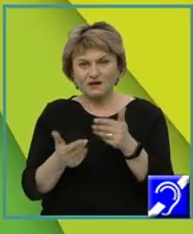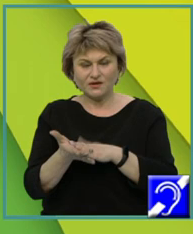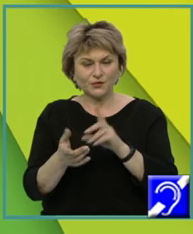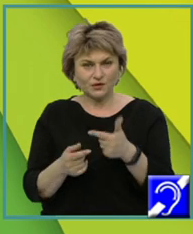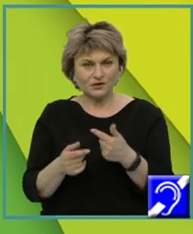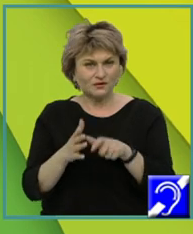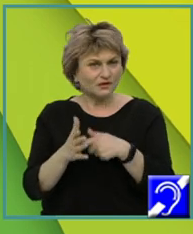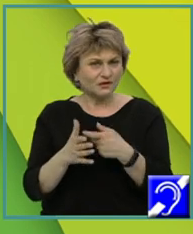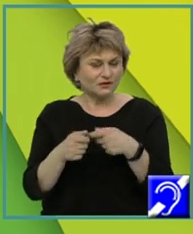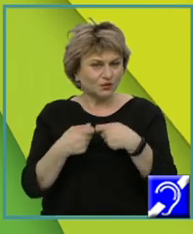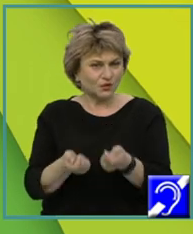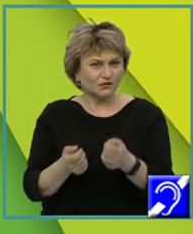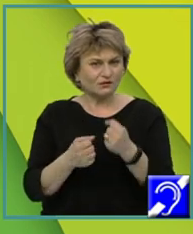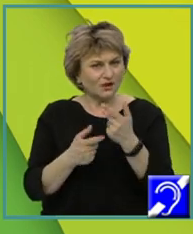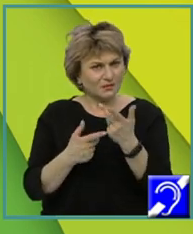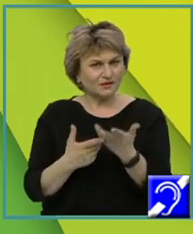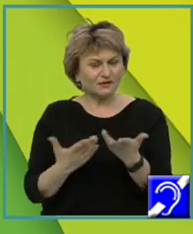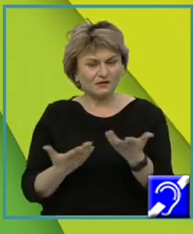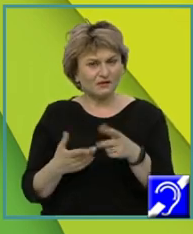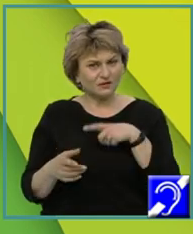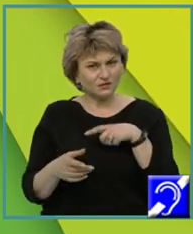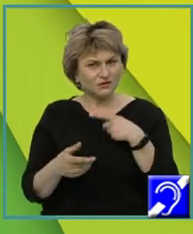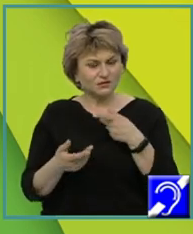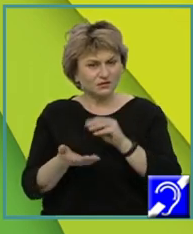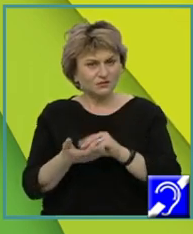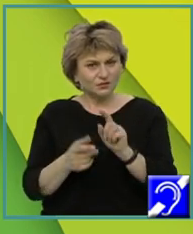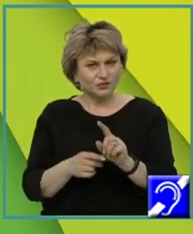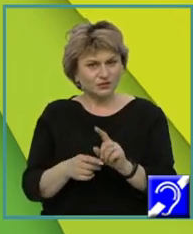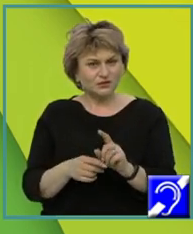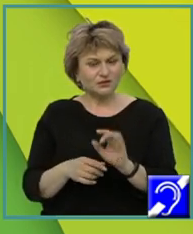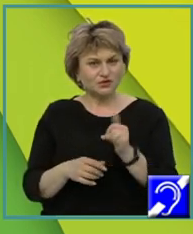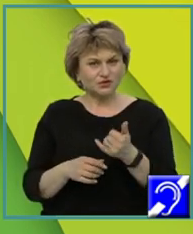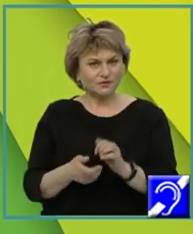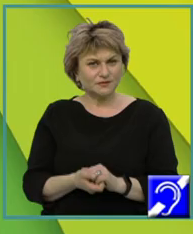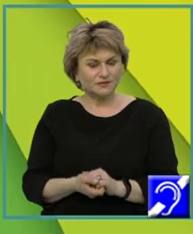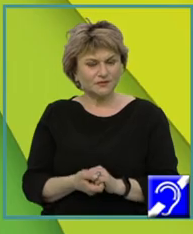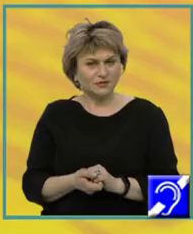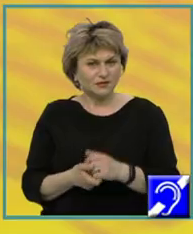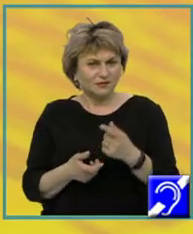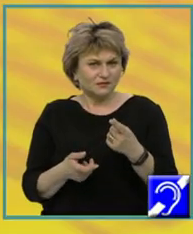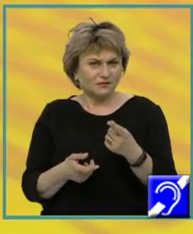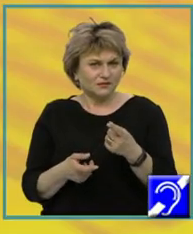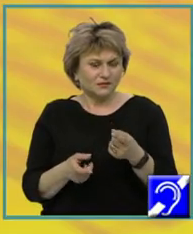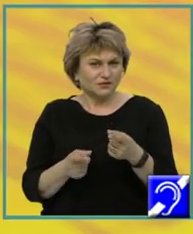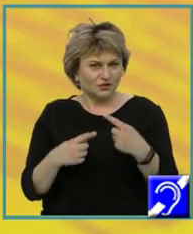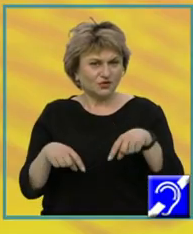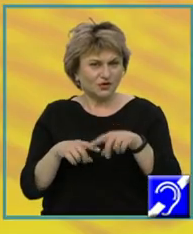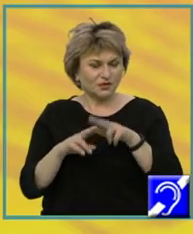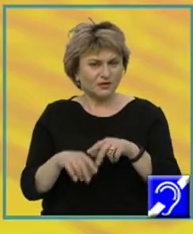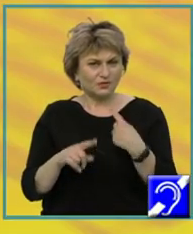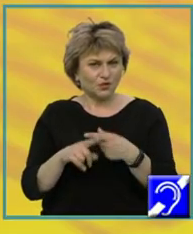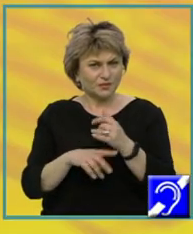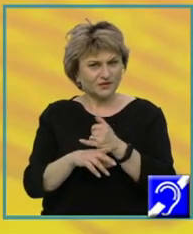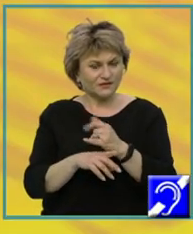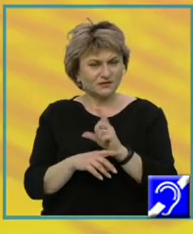din toate elementele care sunt acolo relatate și împletite noi rămânem doar cu